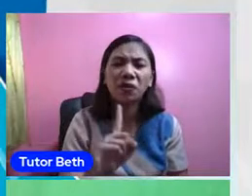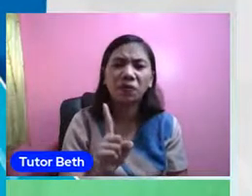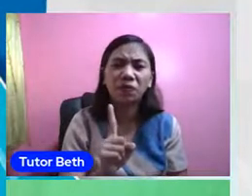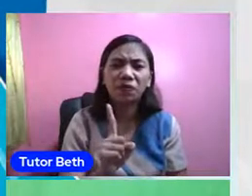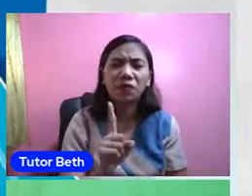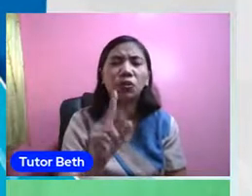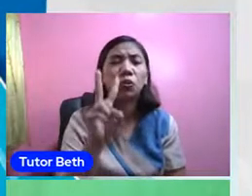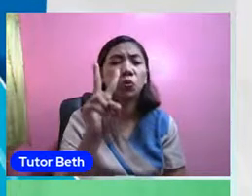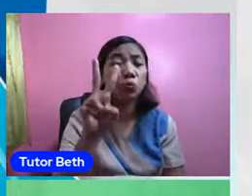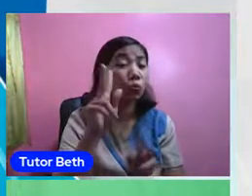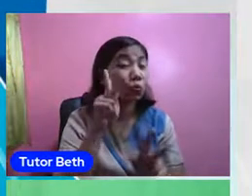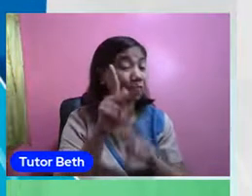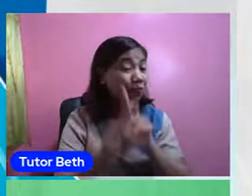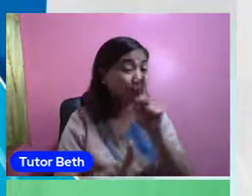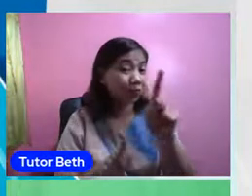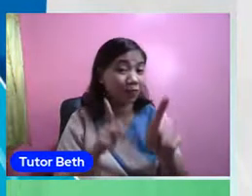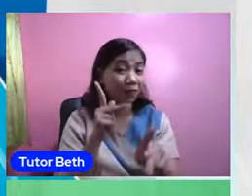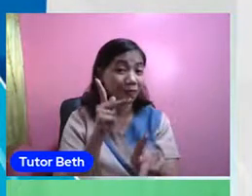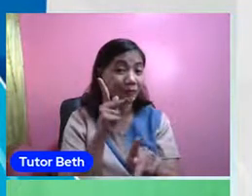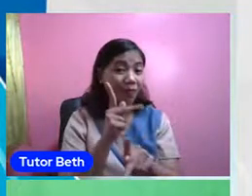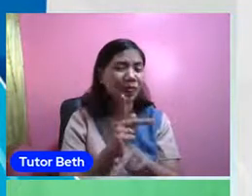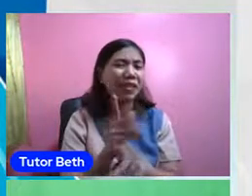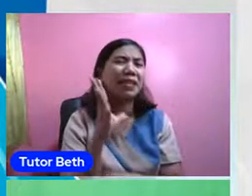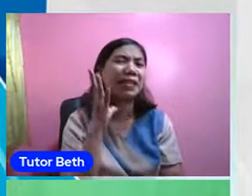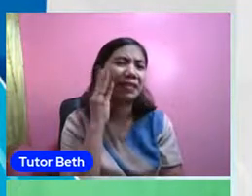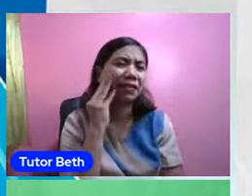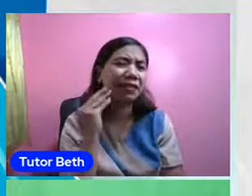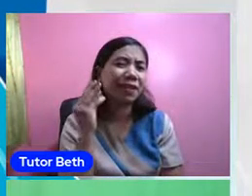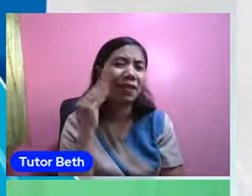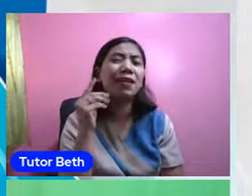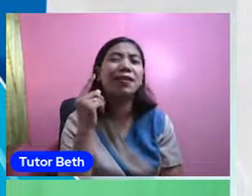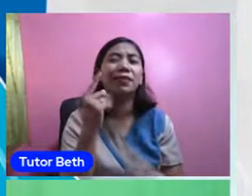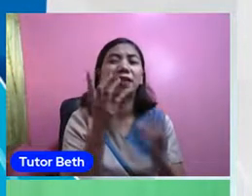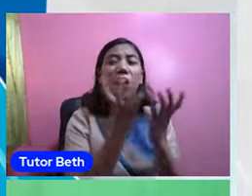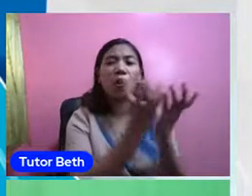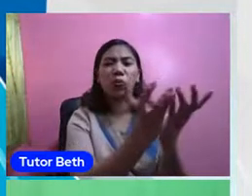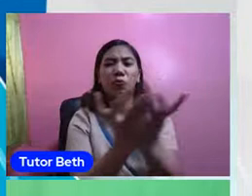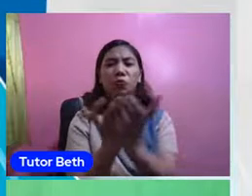panahon na nararanasan natin sa komunidad.